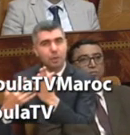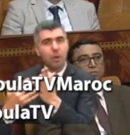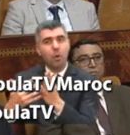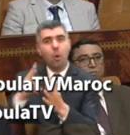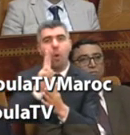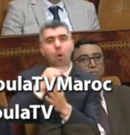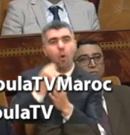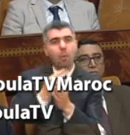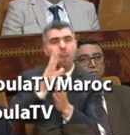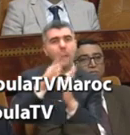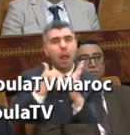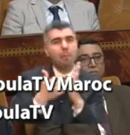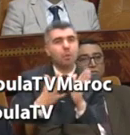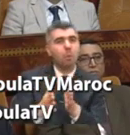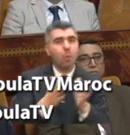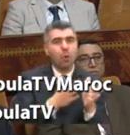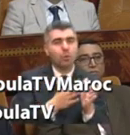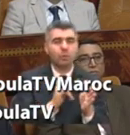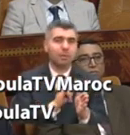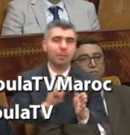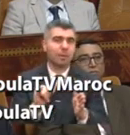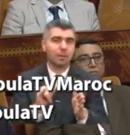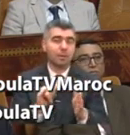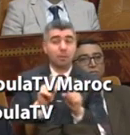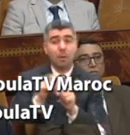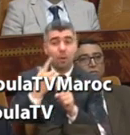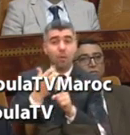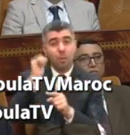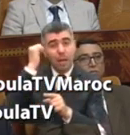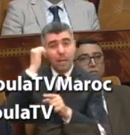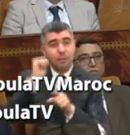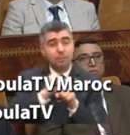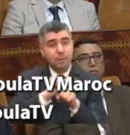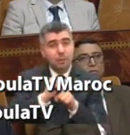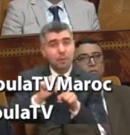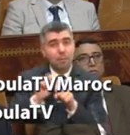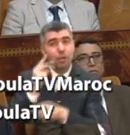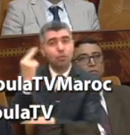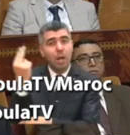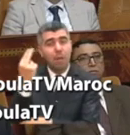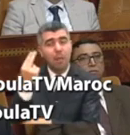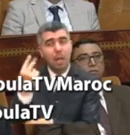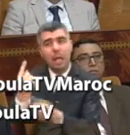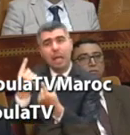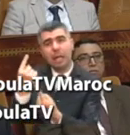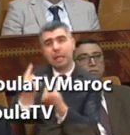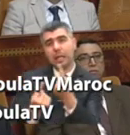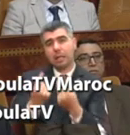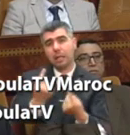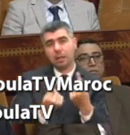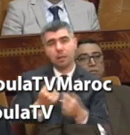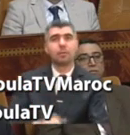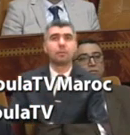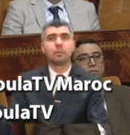المعتمد، وكذلك أيضا ولوج خريج التكوين المهني للتعليم الحالي العالي جد محدودة إن لم